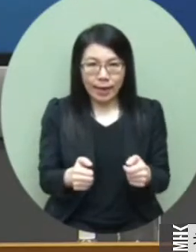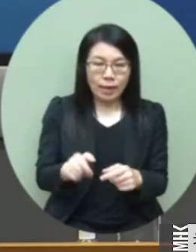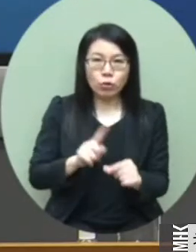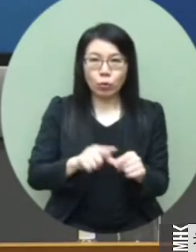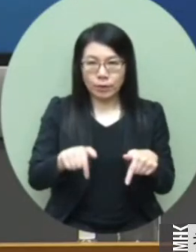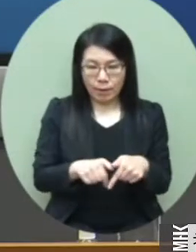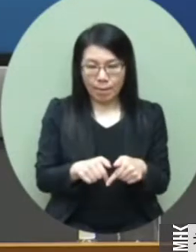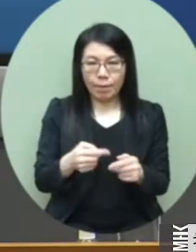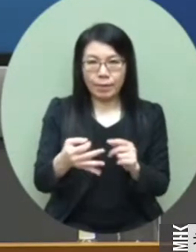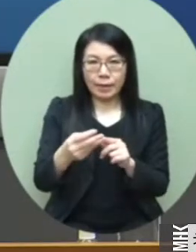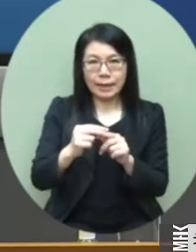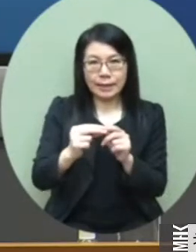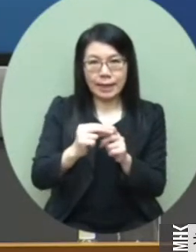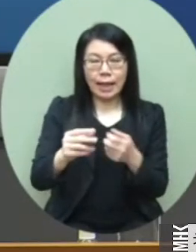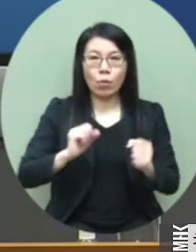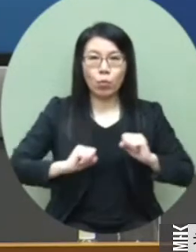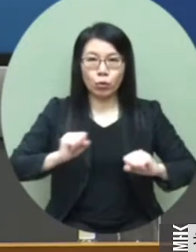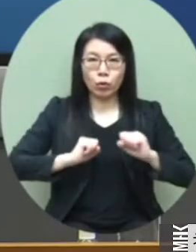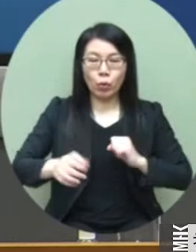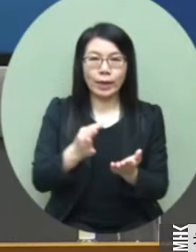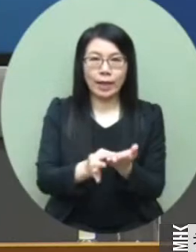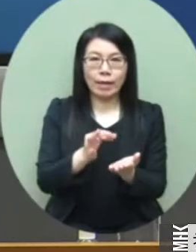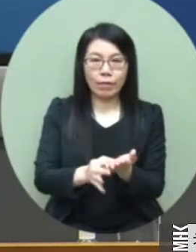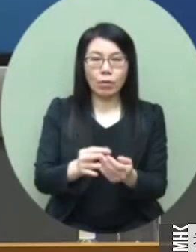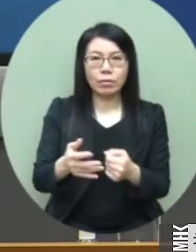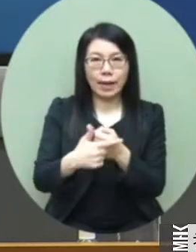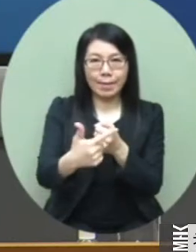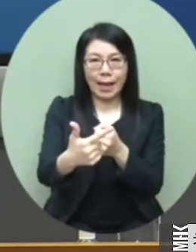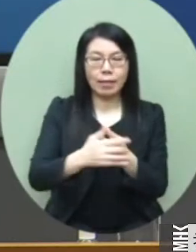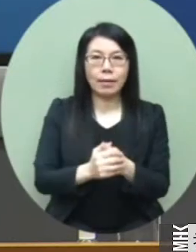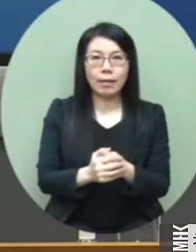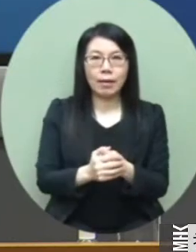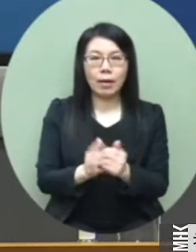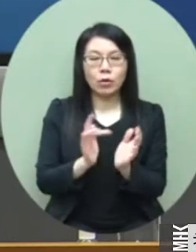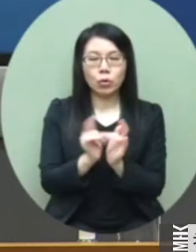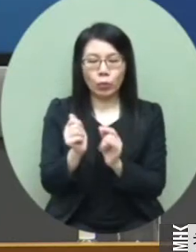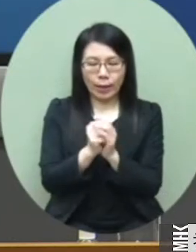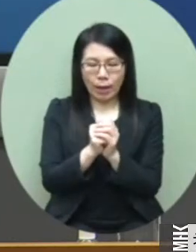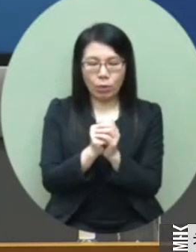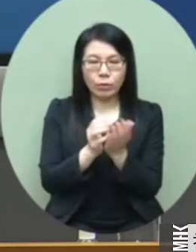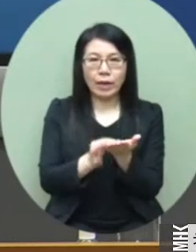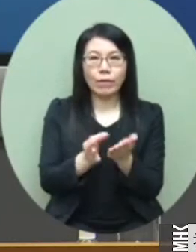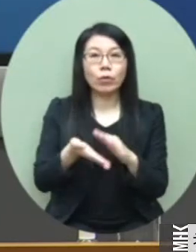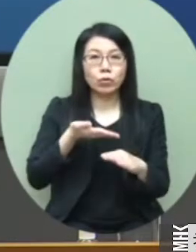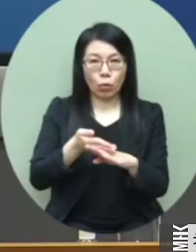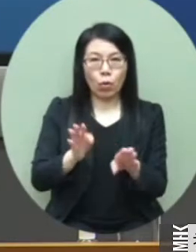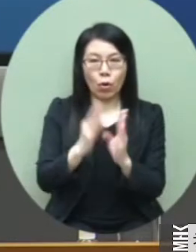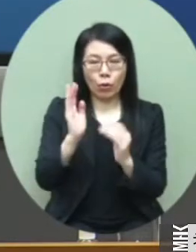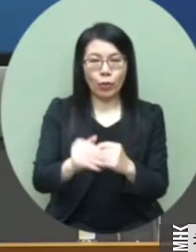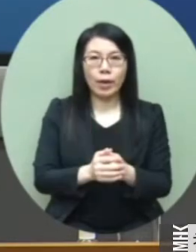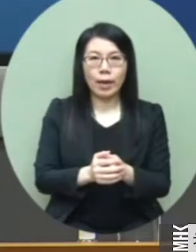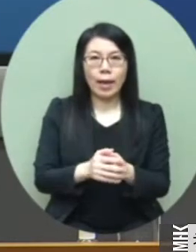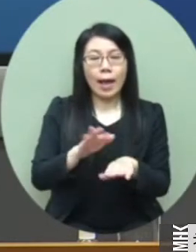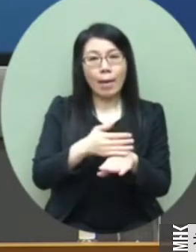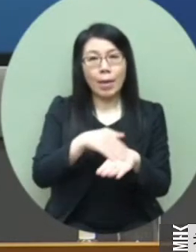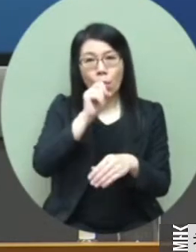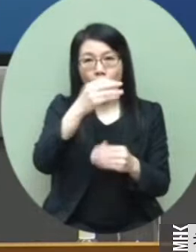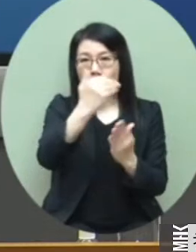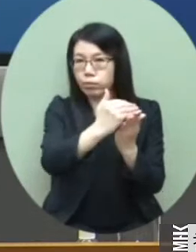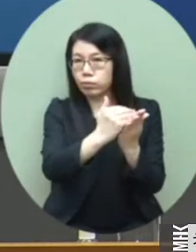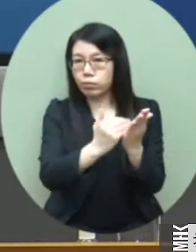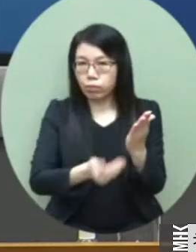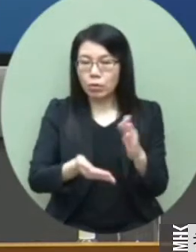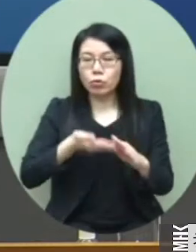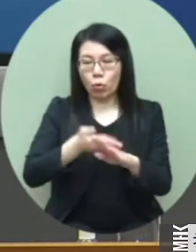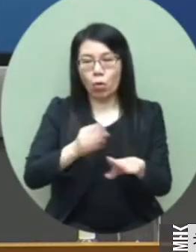係一啲活動嘅場所，同埋咧係第八就係宗教處所。咁剛剛提到可以重開嘅表列處所